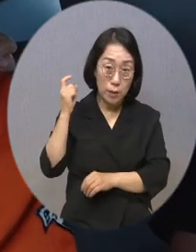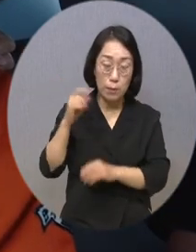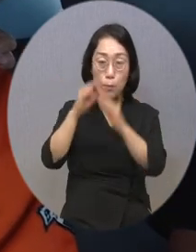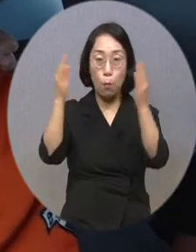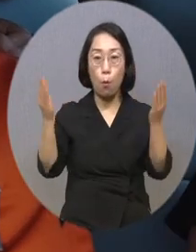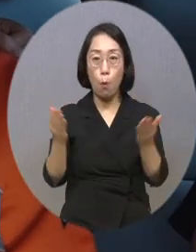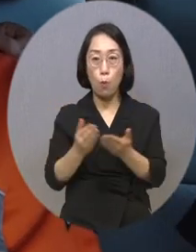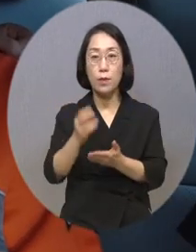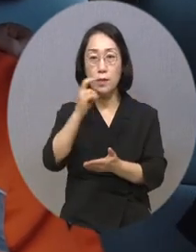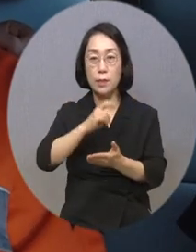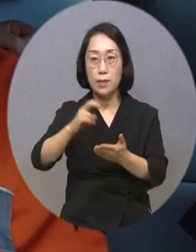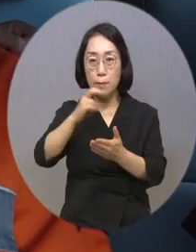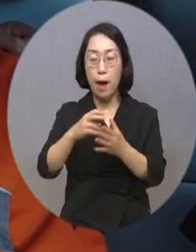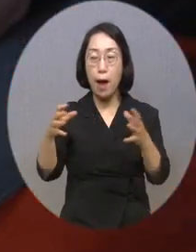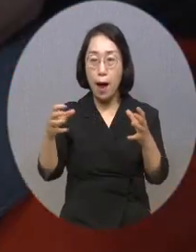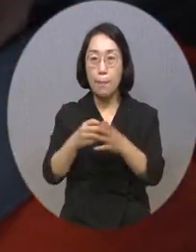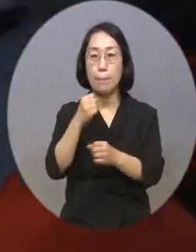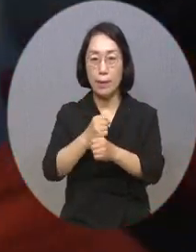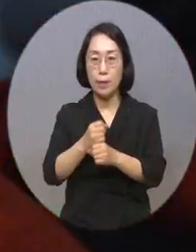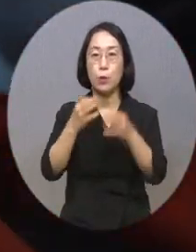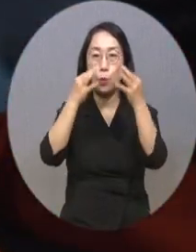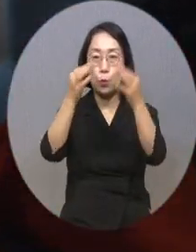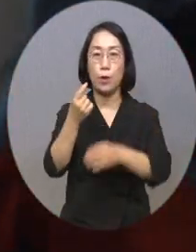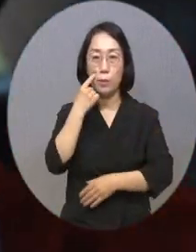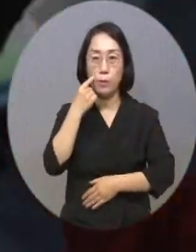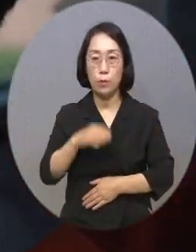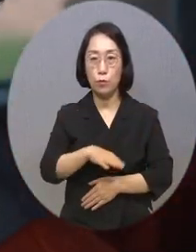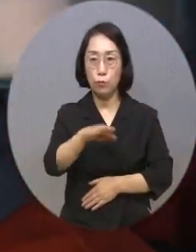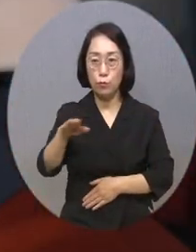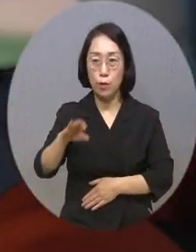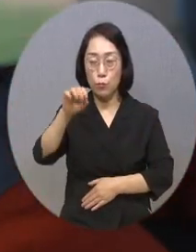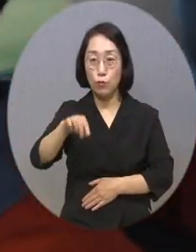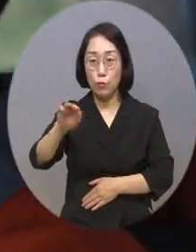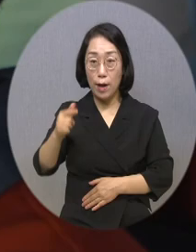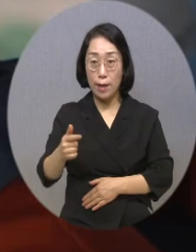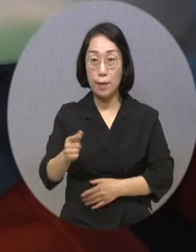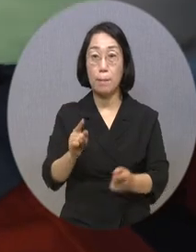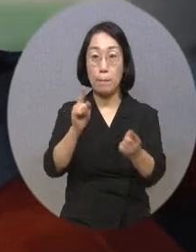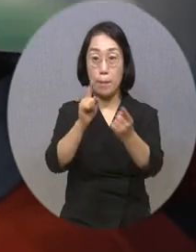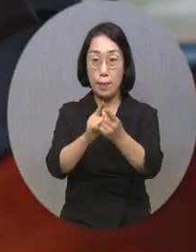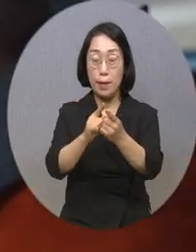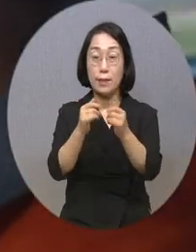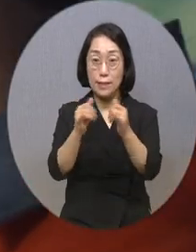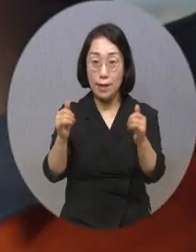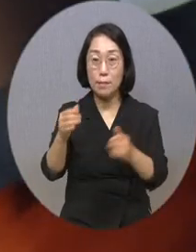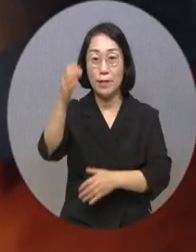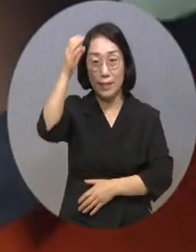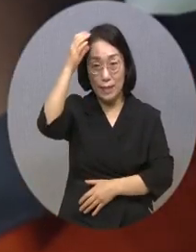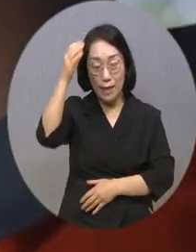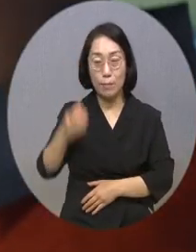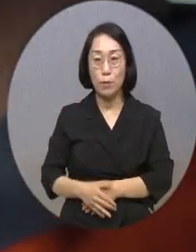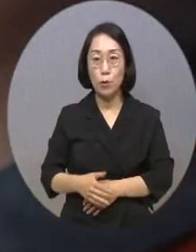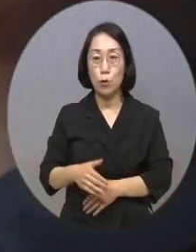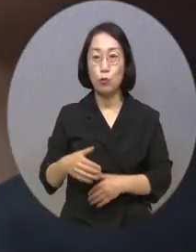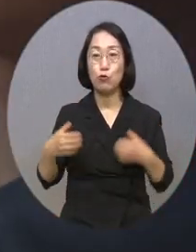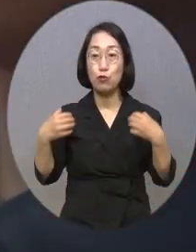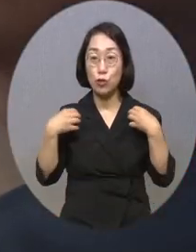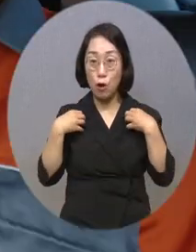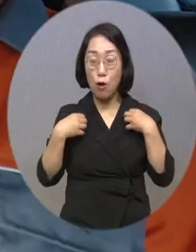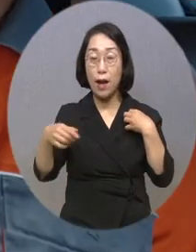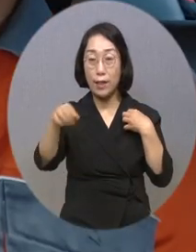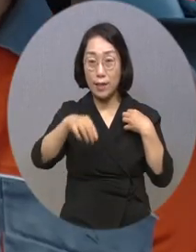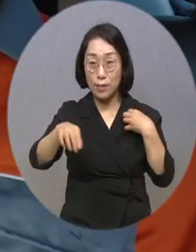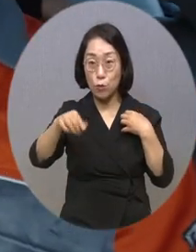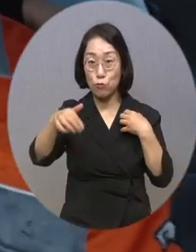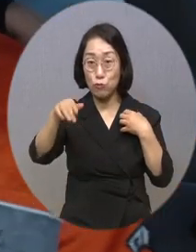잘 녹일 수 있도록 한번 노력을 해보도록 하겠습니다. 저희 무안에서 만나게 뵙게 될 셀럽 분과 함께 영원 군청 앞에서 영원 구군수님